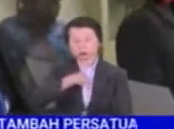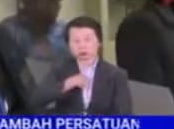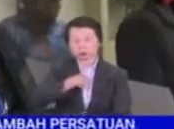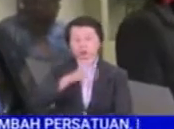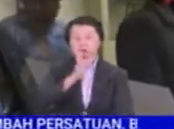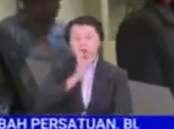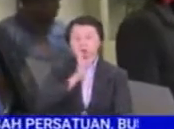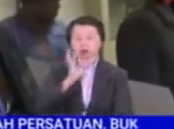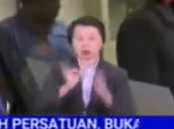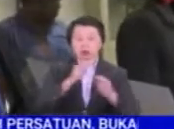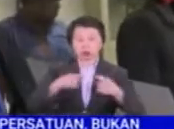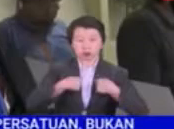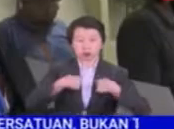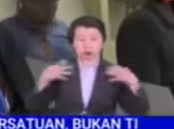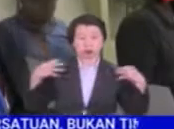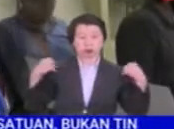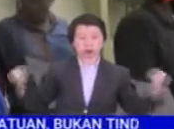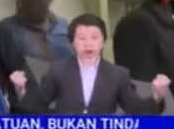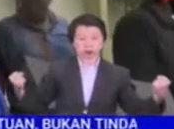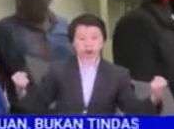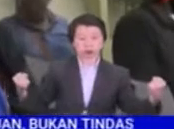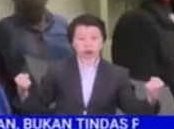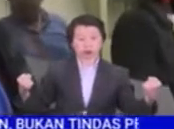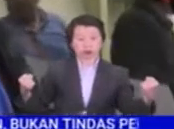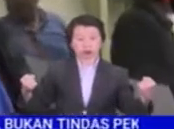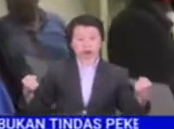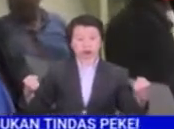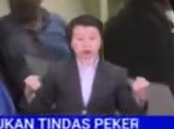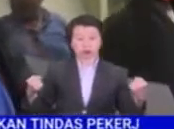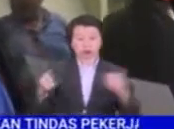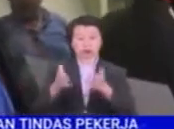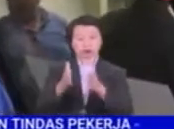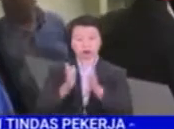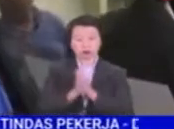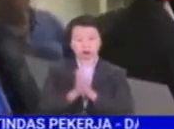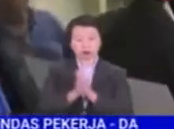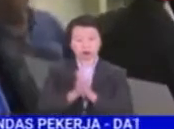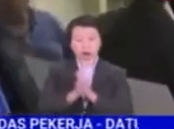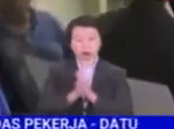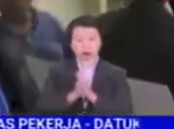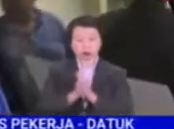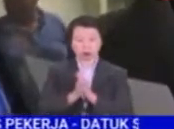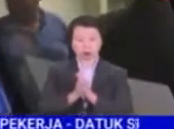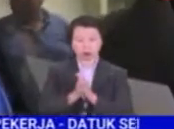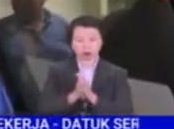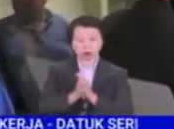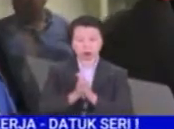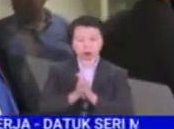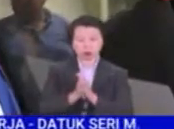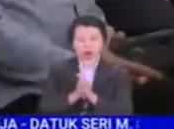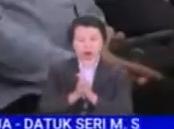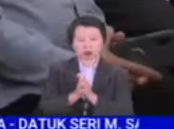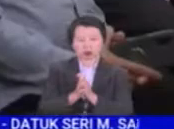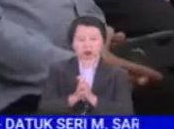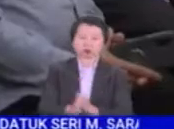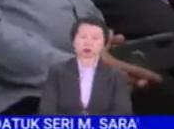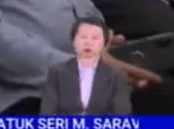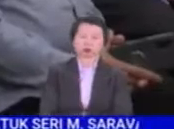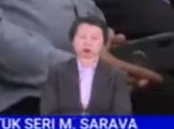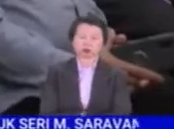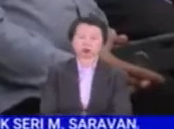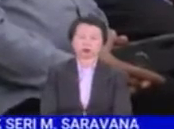Dia kata kalau saya sihat, minta sedekah dekat Pekan Rabu.